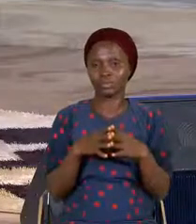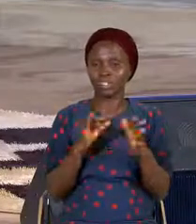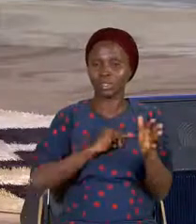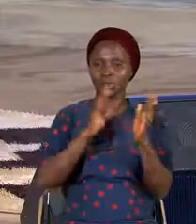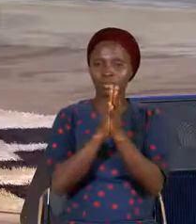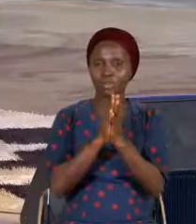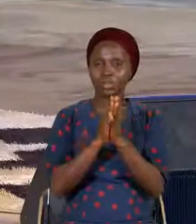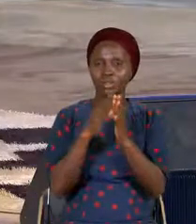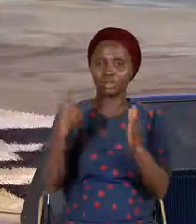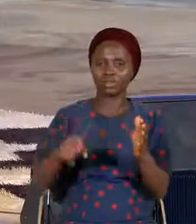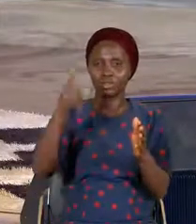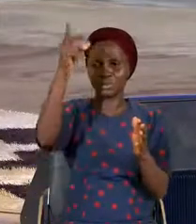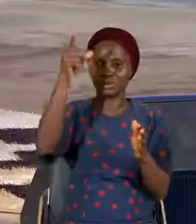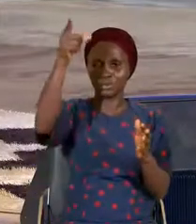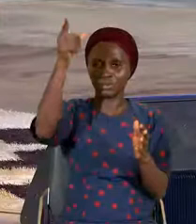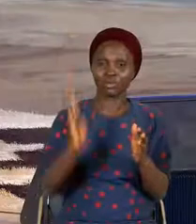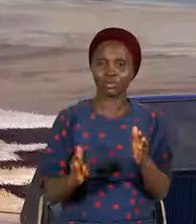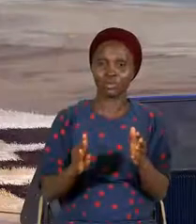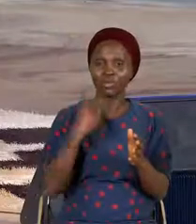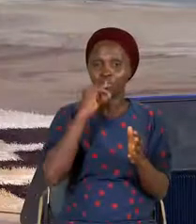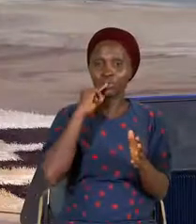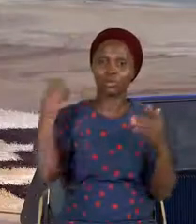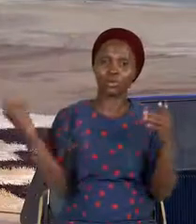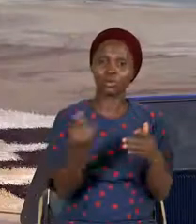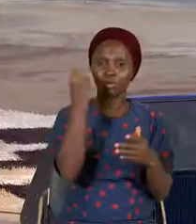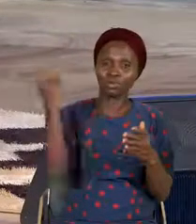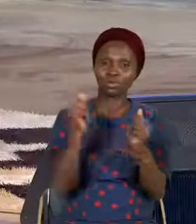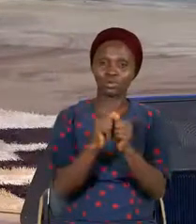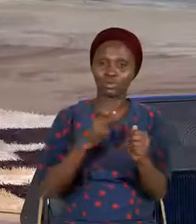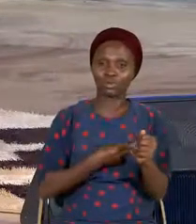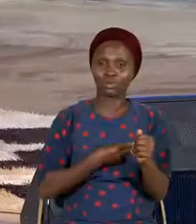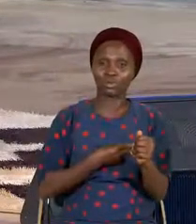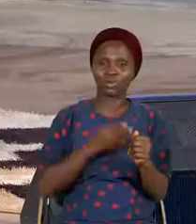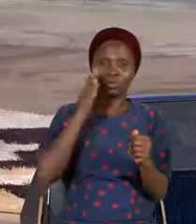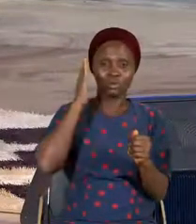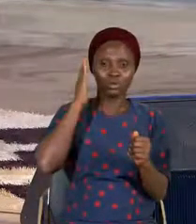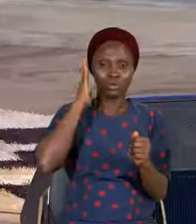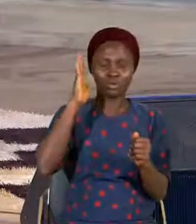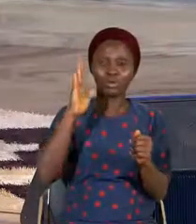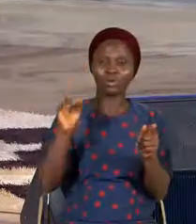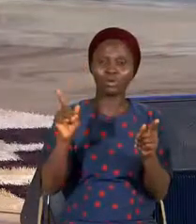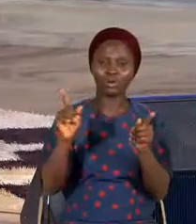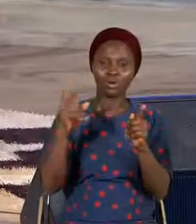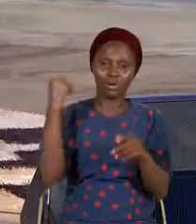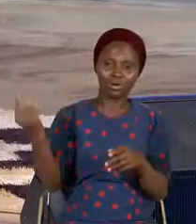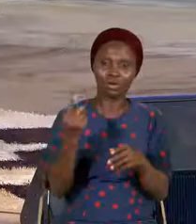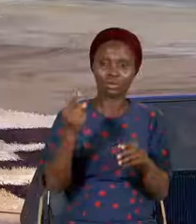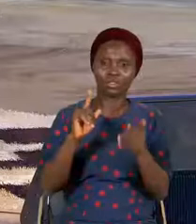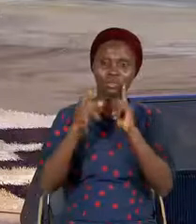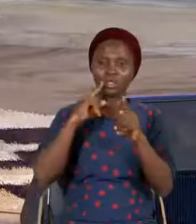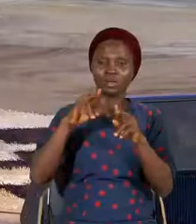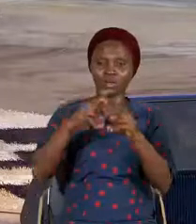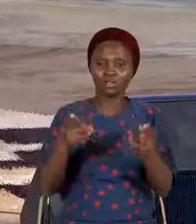prie que le Dieu qui est toujours avec nous apportera toujours la révélation à